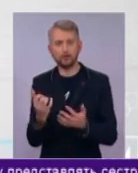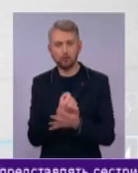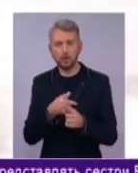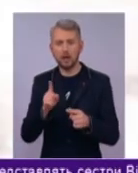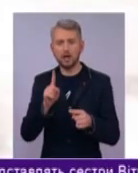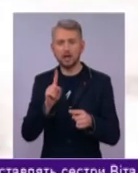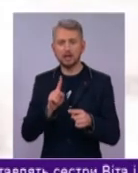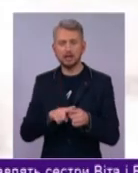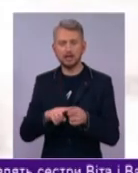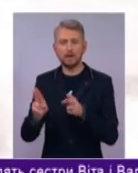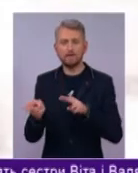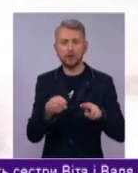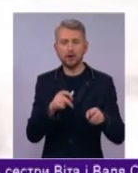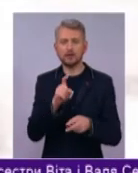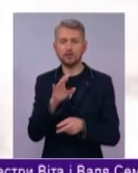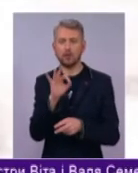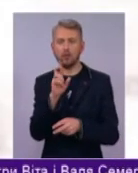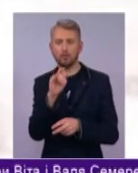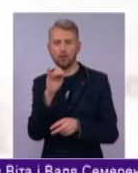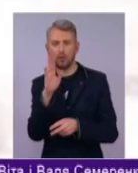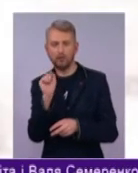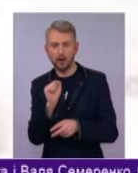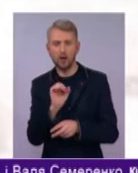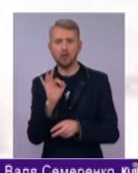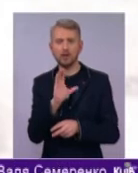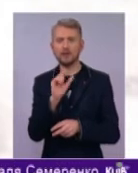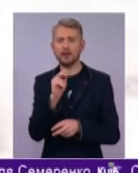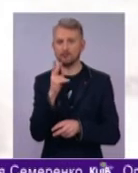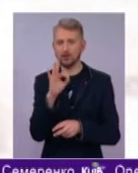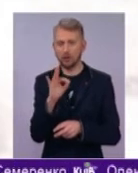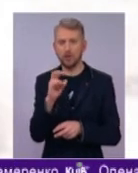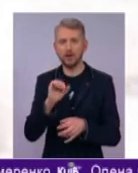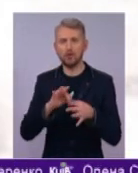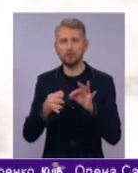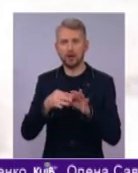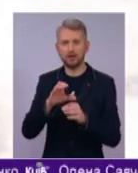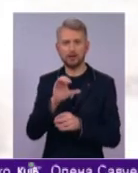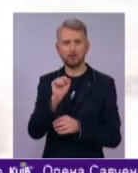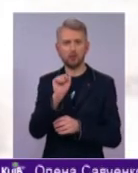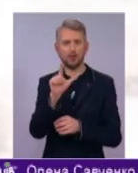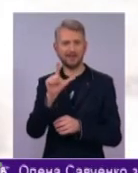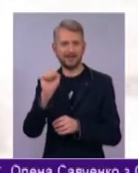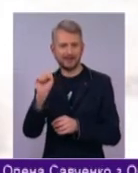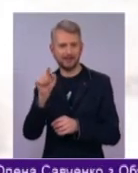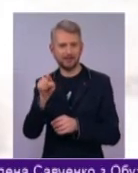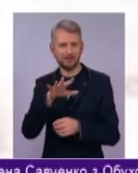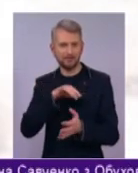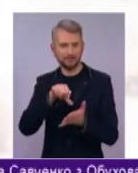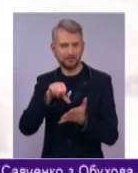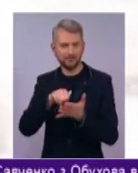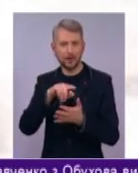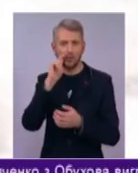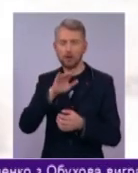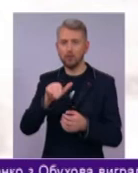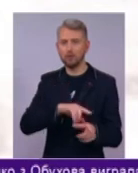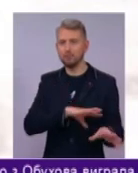Це фігуристка з Обухова Олена Савченко. На Олімпіаді у Солт-Лейк-Сіті вона ще представляла Україну, але потім переїхали до